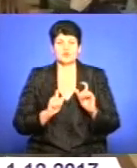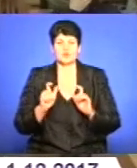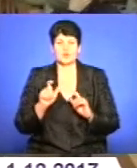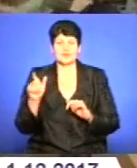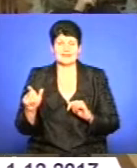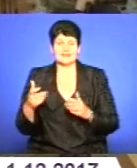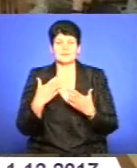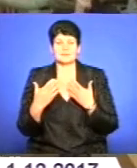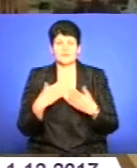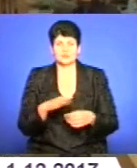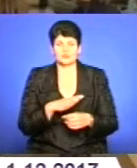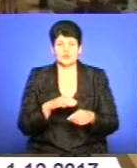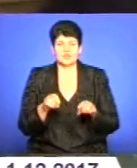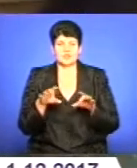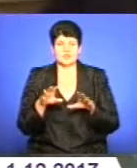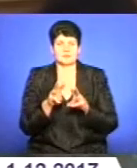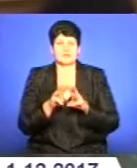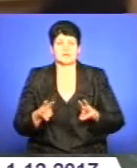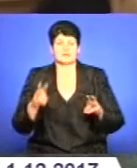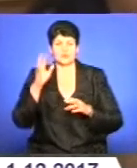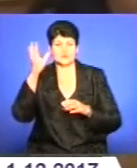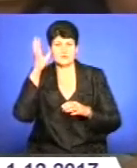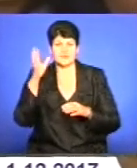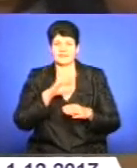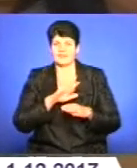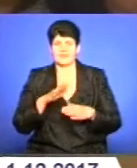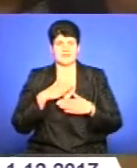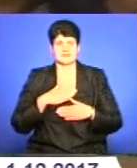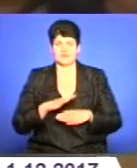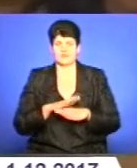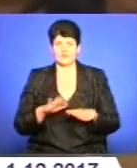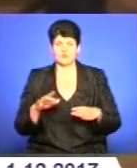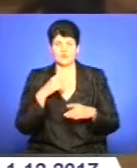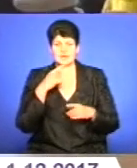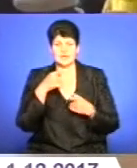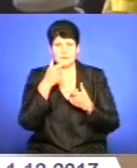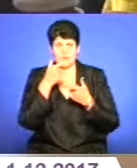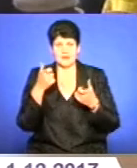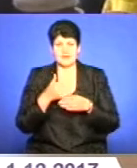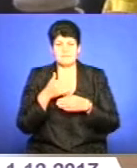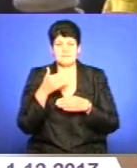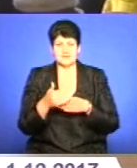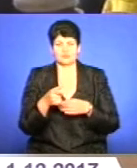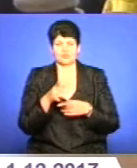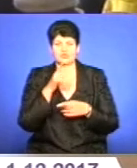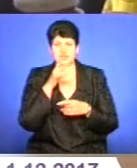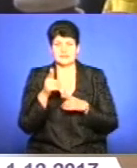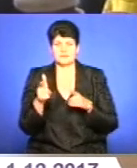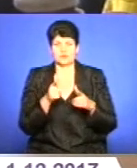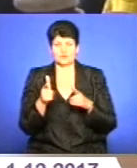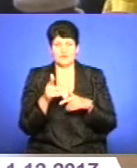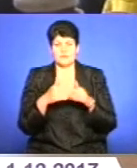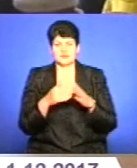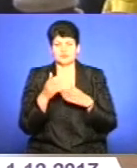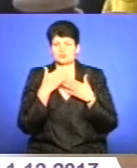ми спілкувалися, рішенням Міністерства освіти і науки України не задоволені. Кажуть, їх попередили запізно, тому часу на підготовку